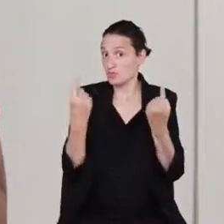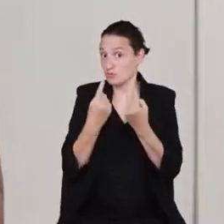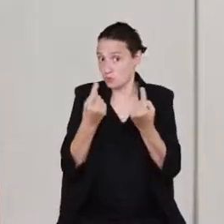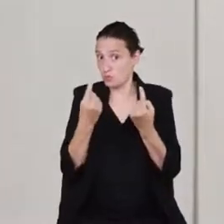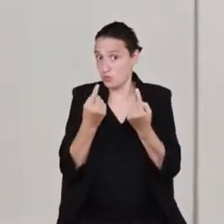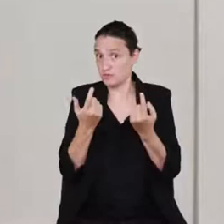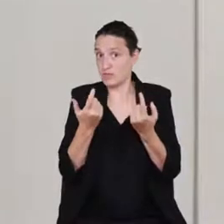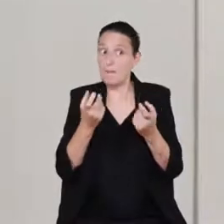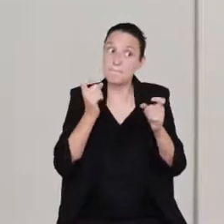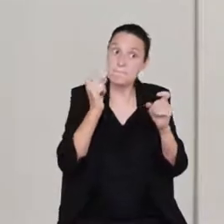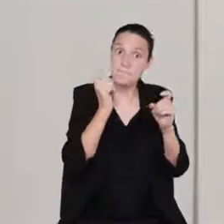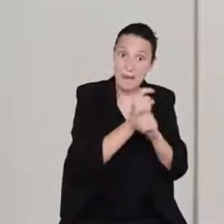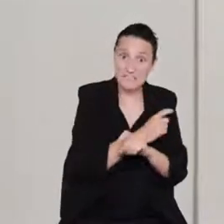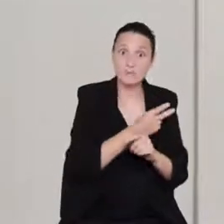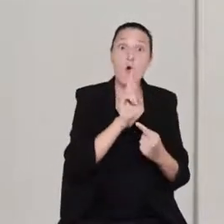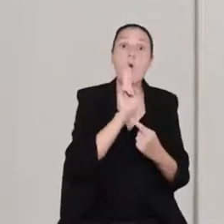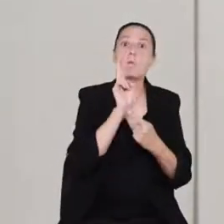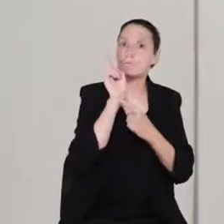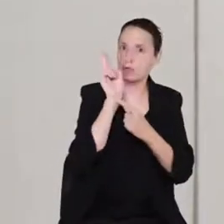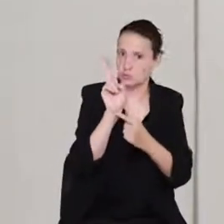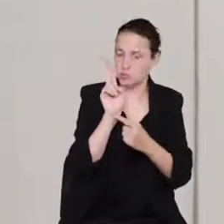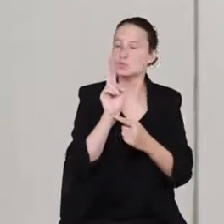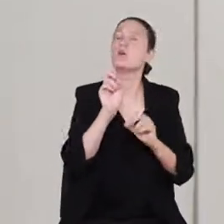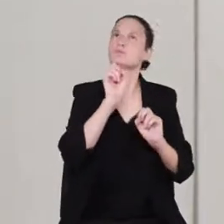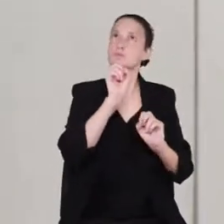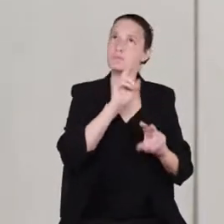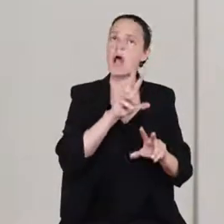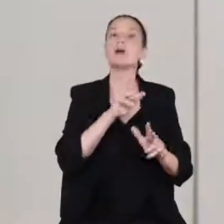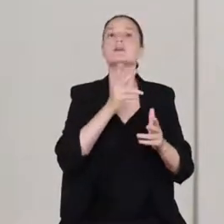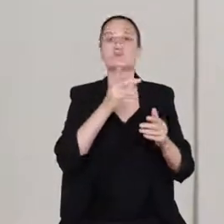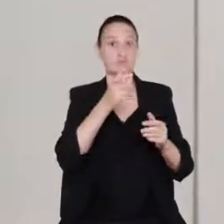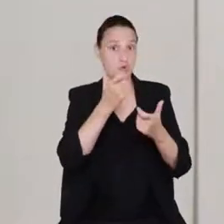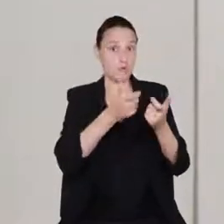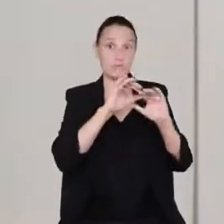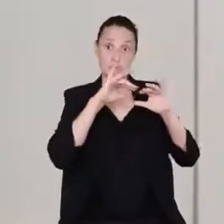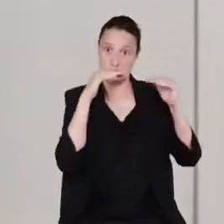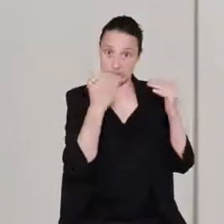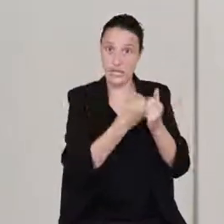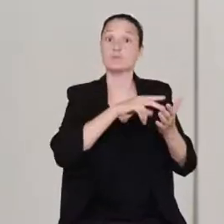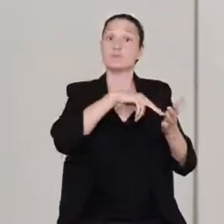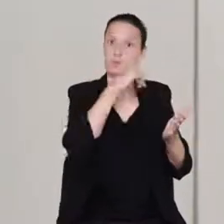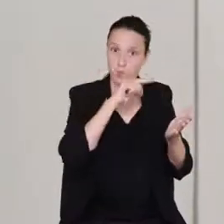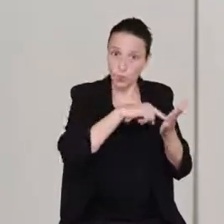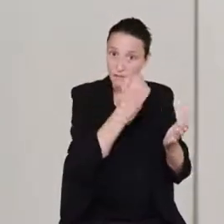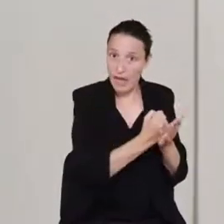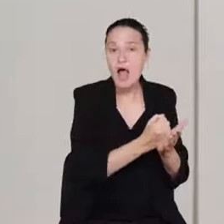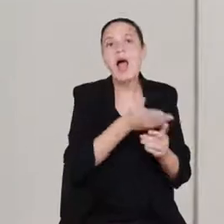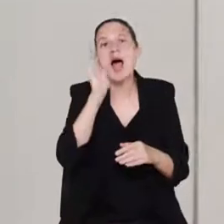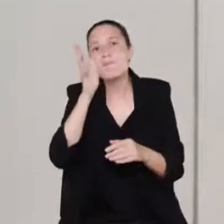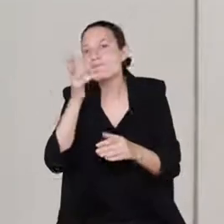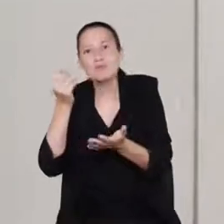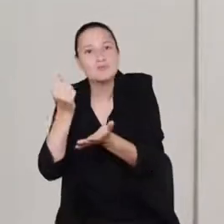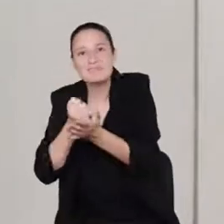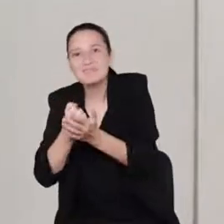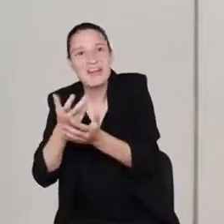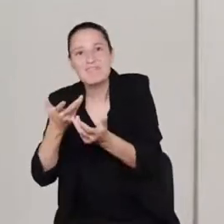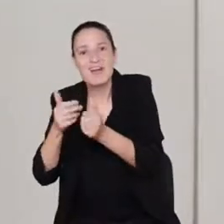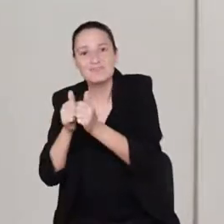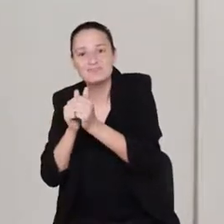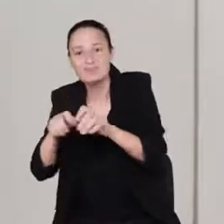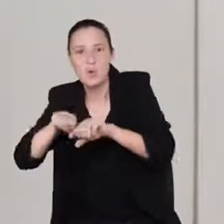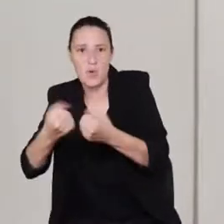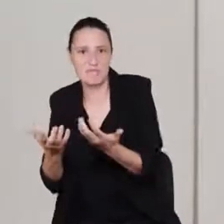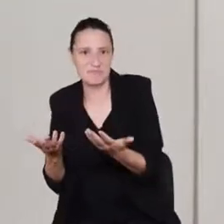której państwo pewne rzeczy obiecuje uroczyście, uchwala prawa i potem tych praw nie egzekwuje. No i teraz można powiedzieć